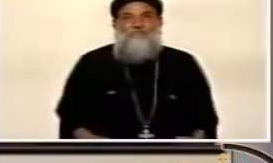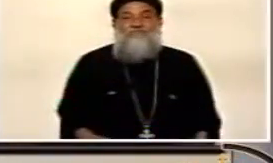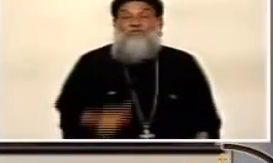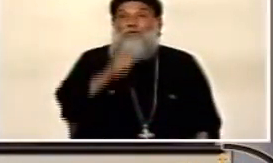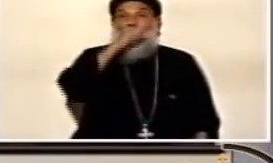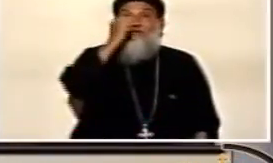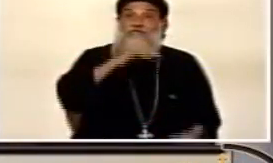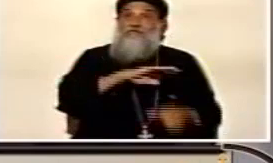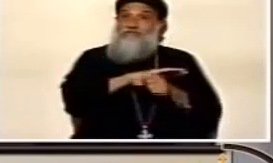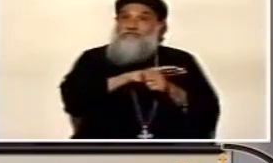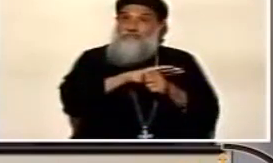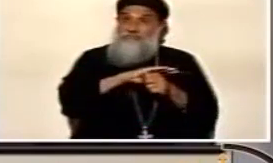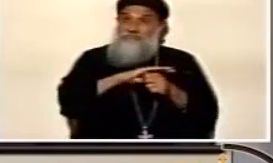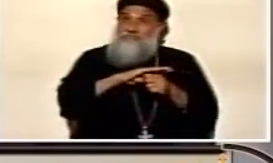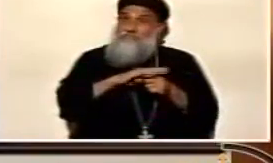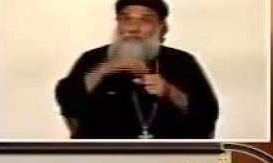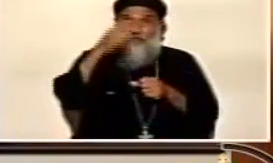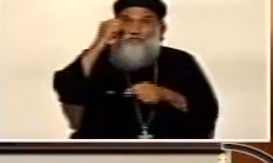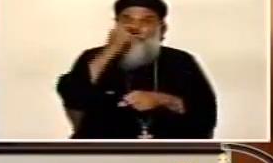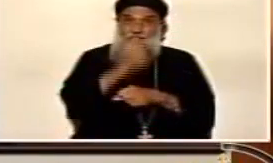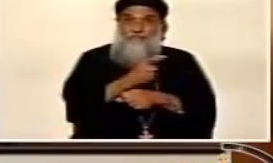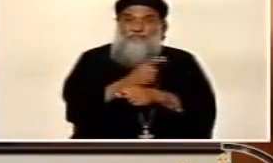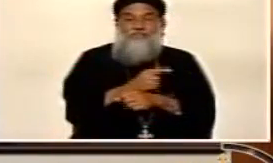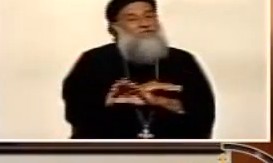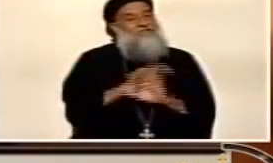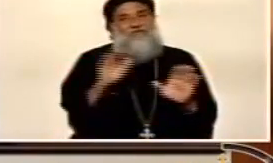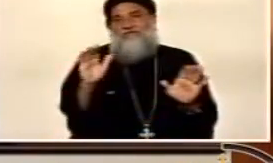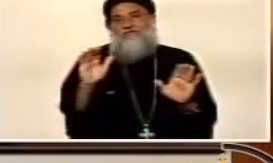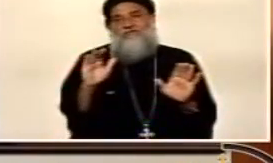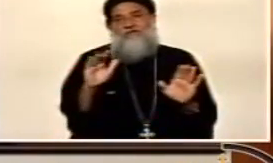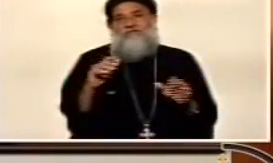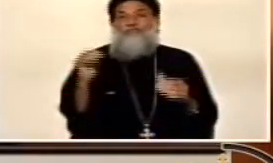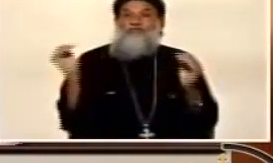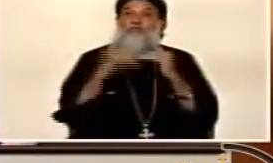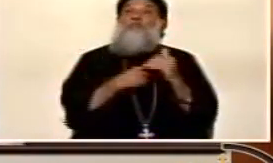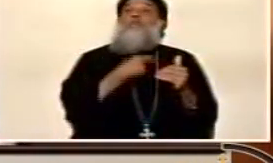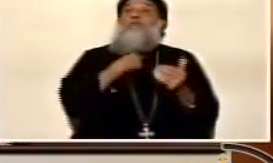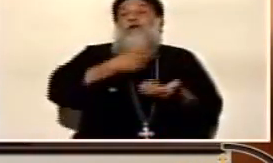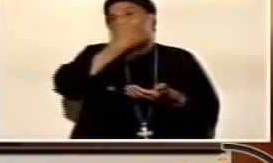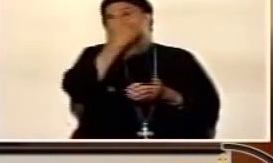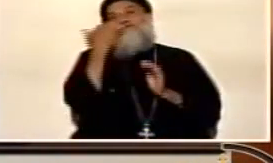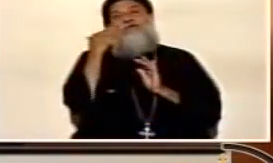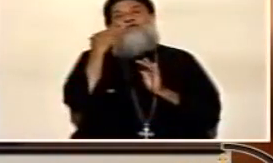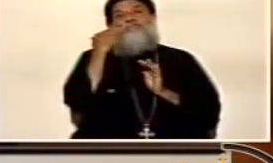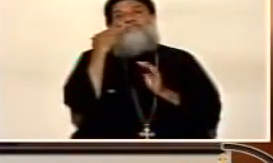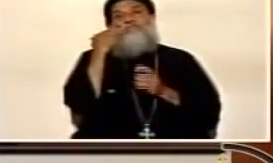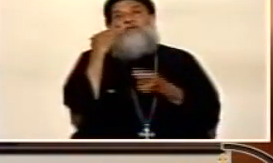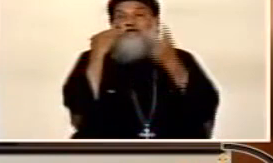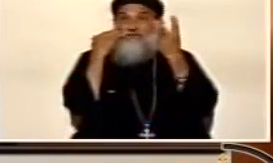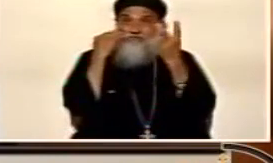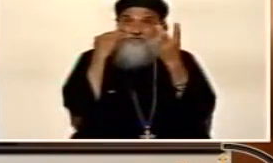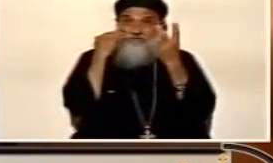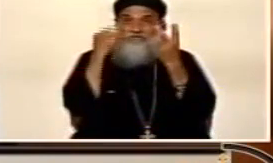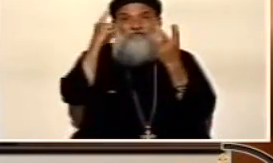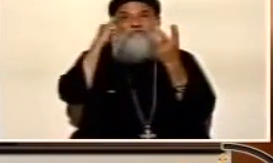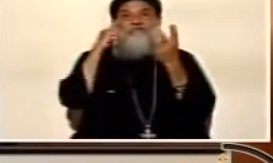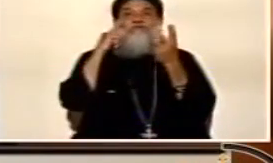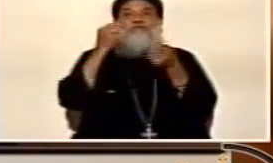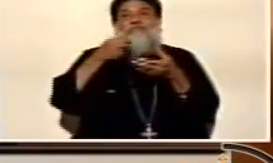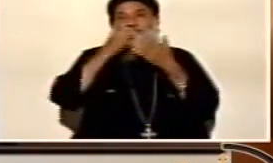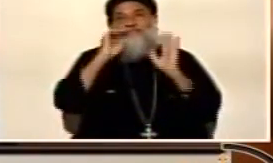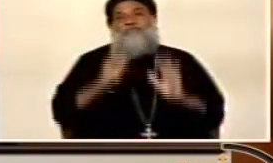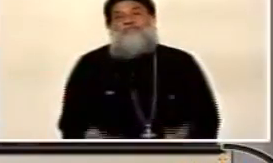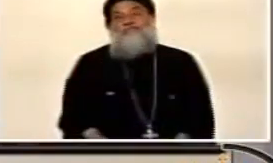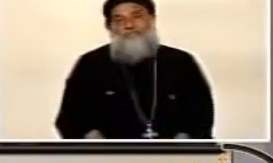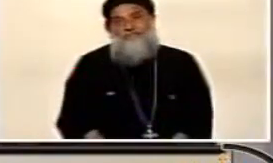بطرس وبولس. وما يكسرهاش غير عيد سيدي من الأعياد السيدية الكبرى أو الصغرى، يعني اللي تخص